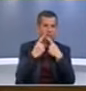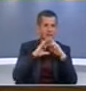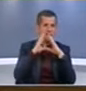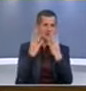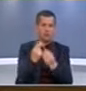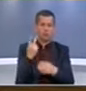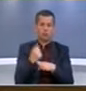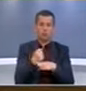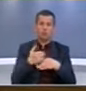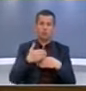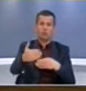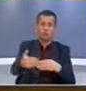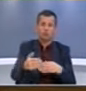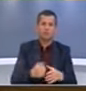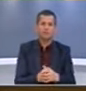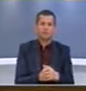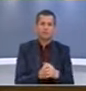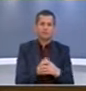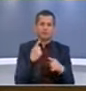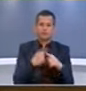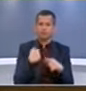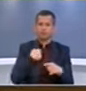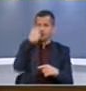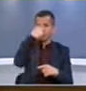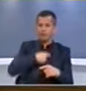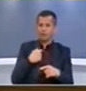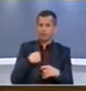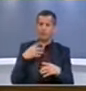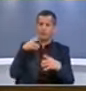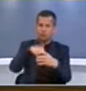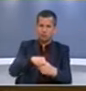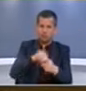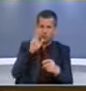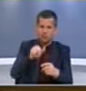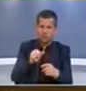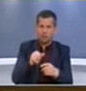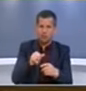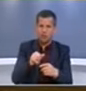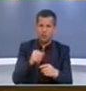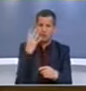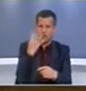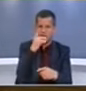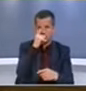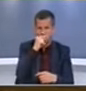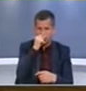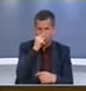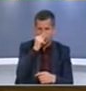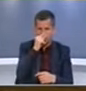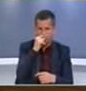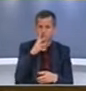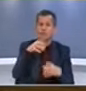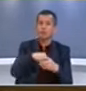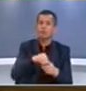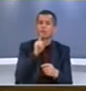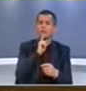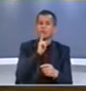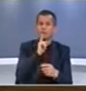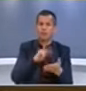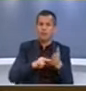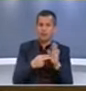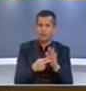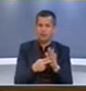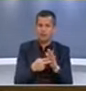jav q vjen kemi edhe do t marr pjes edhe personal do fillo marr pjes katr komat cat Jan involua n kt plan